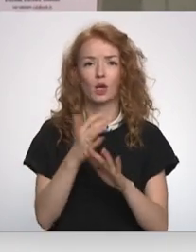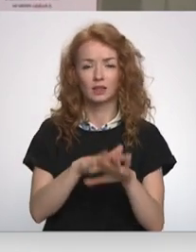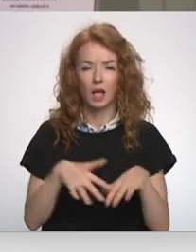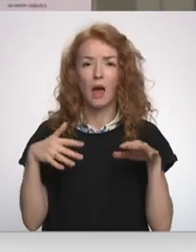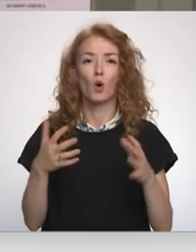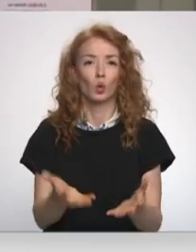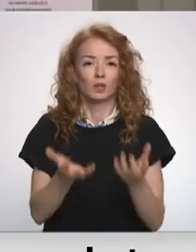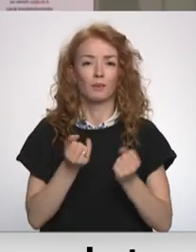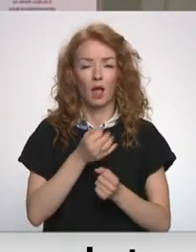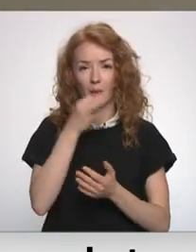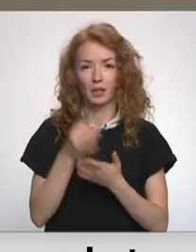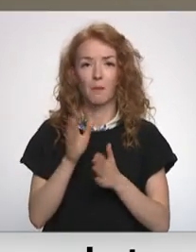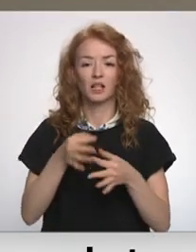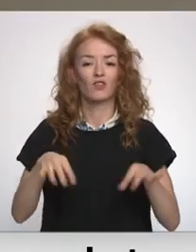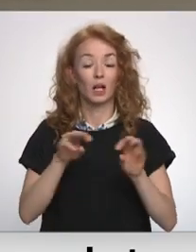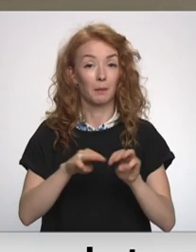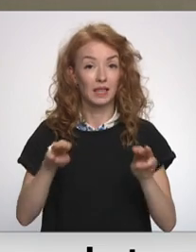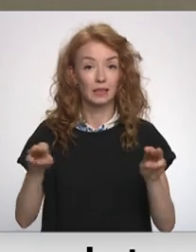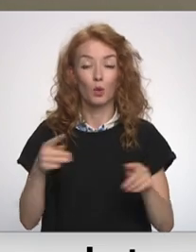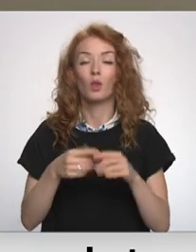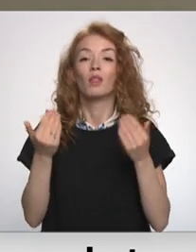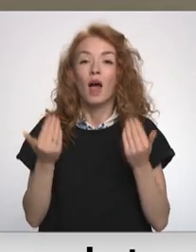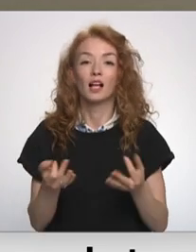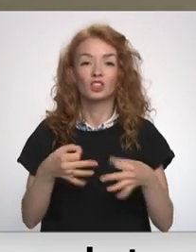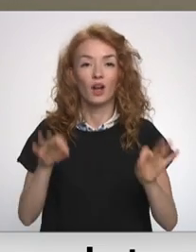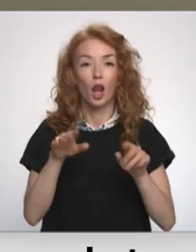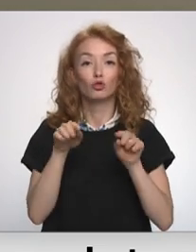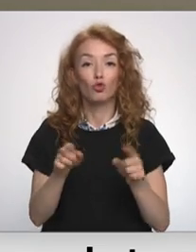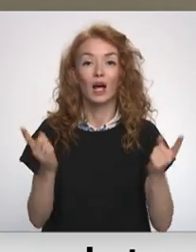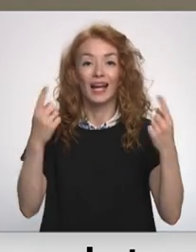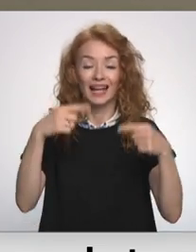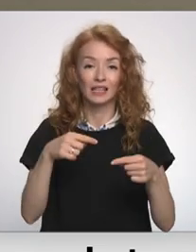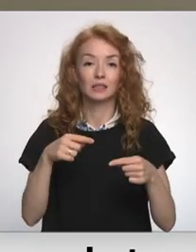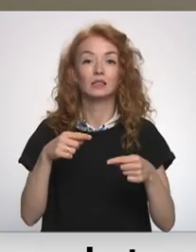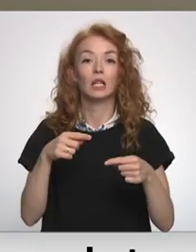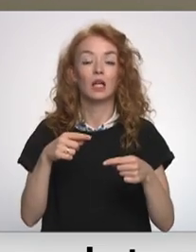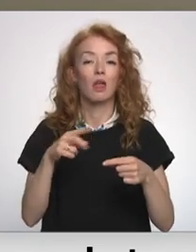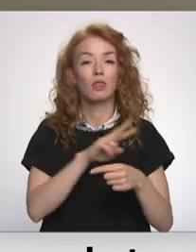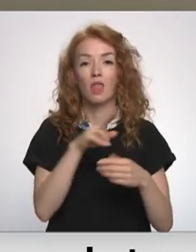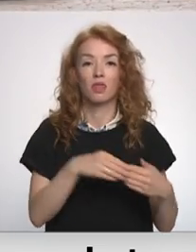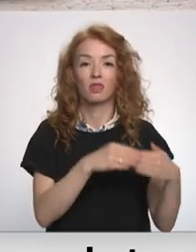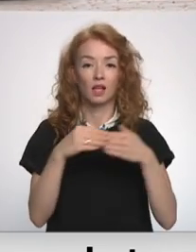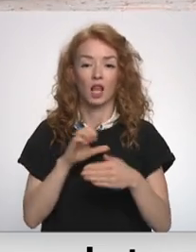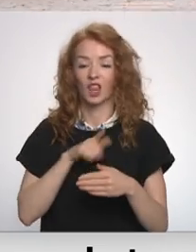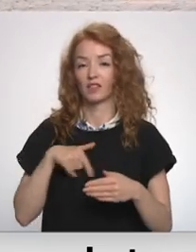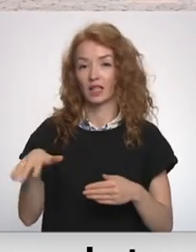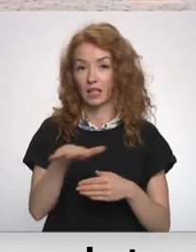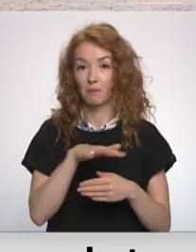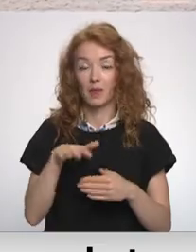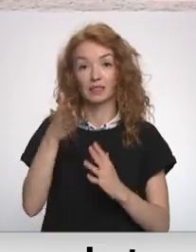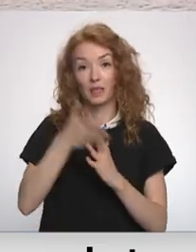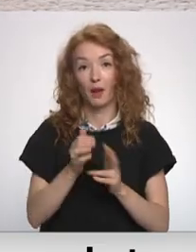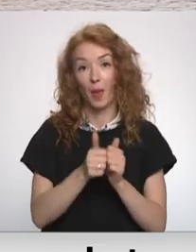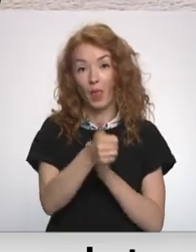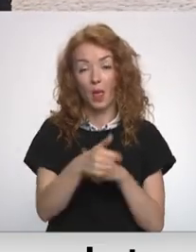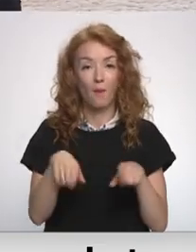uzņemsimies atbildīgi par svarīgām ministrijām. Ir svarīgi, lai šo krīzi atkal uz saviem pleciem neiznestu Latvijas ģimenes. Kandidātu vietu ir arī